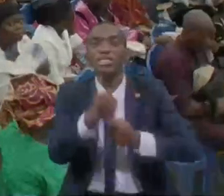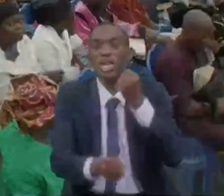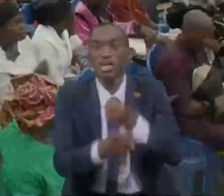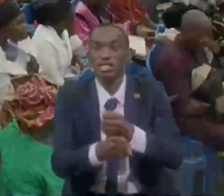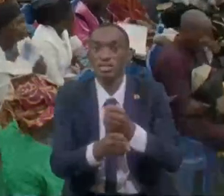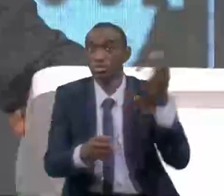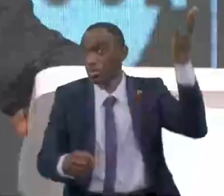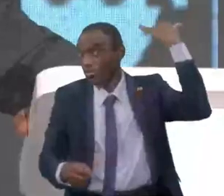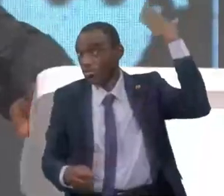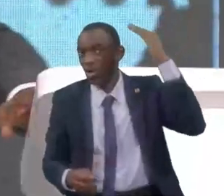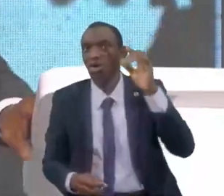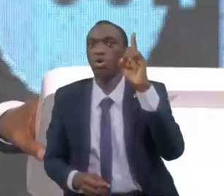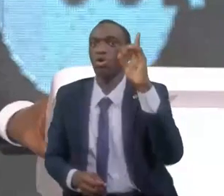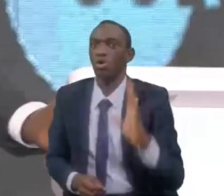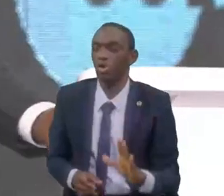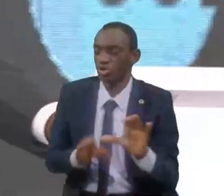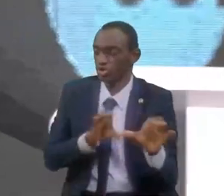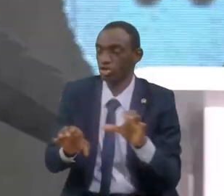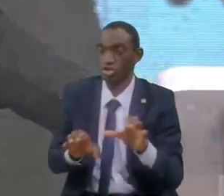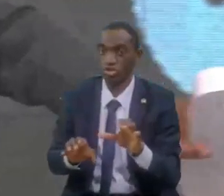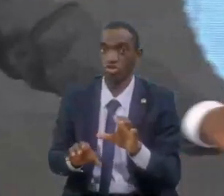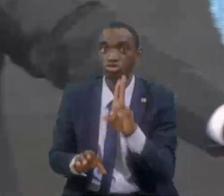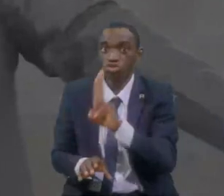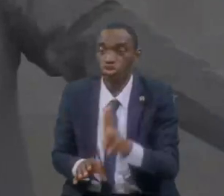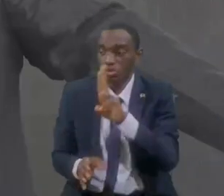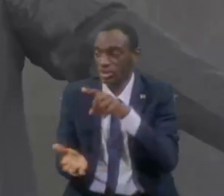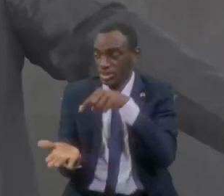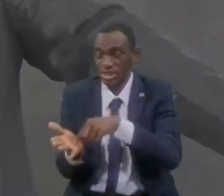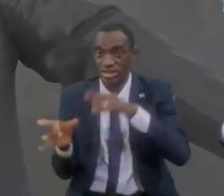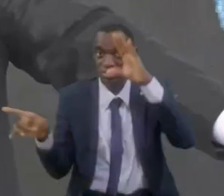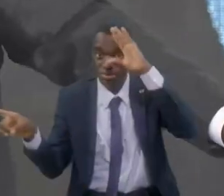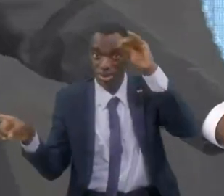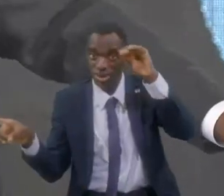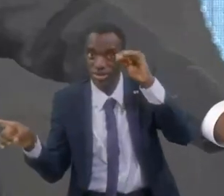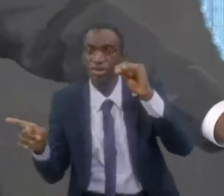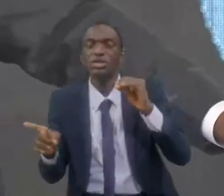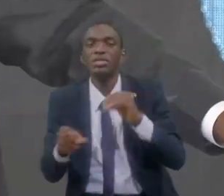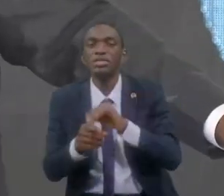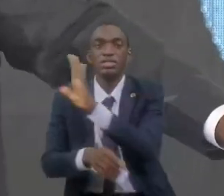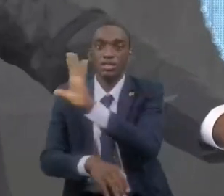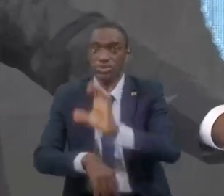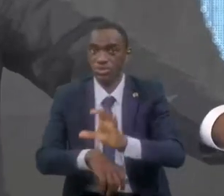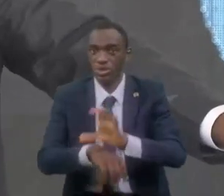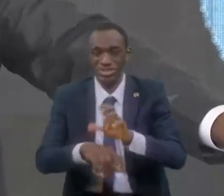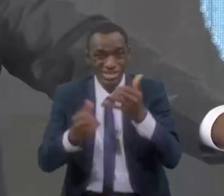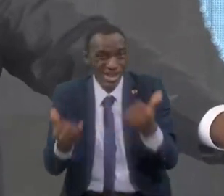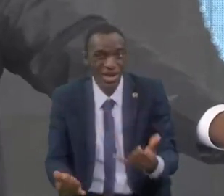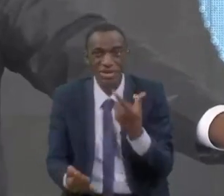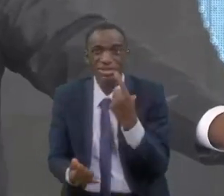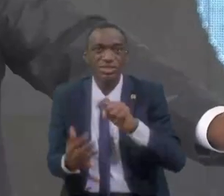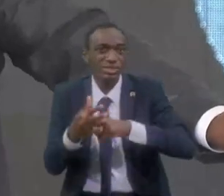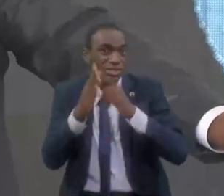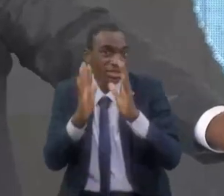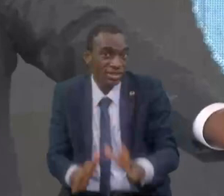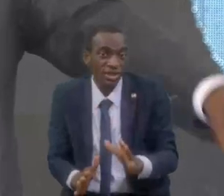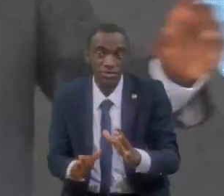utilisé tel dans les dénominations. Maintenant, le fondateur est parti. Tous ces miracles ne